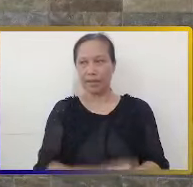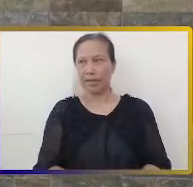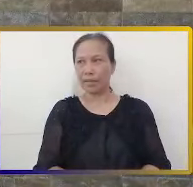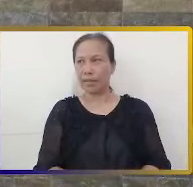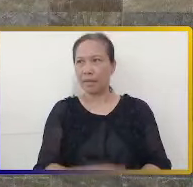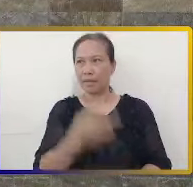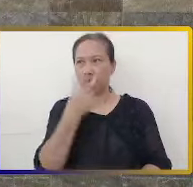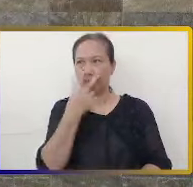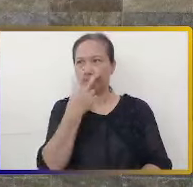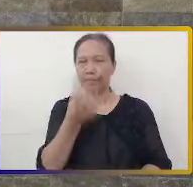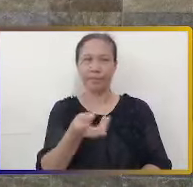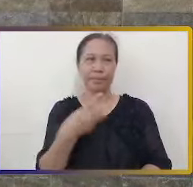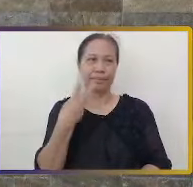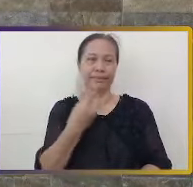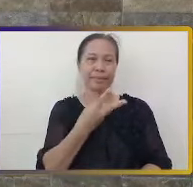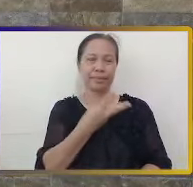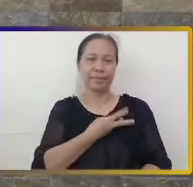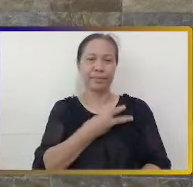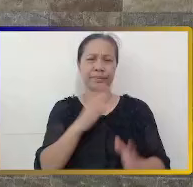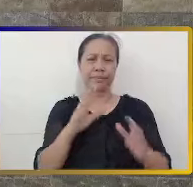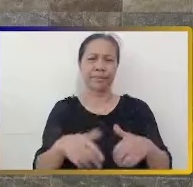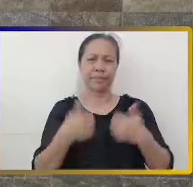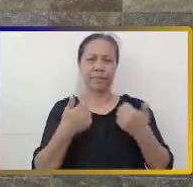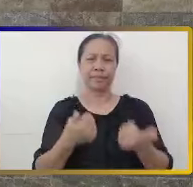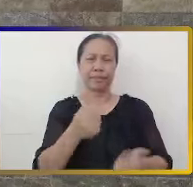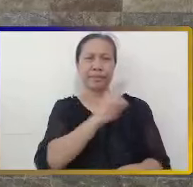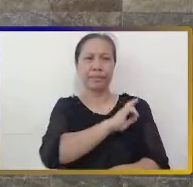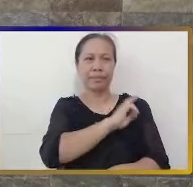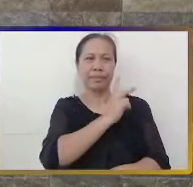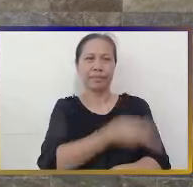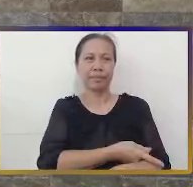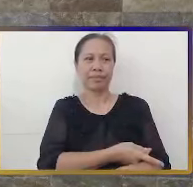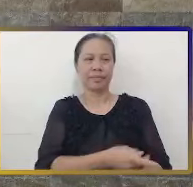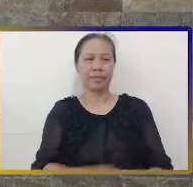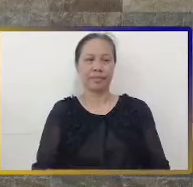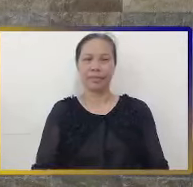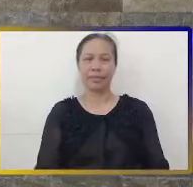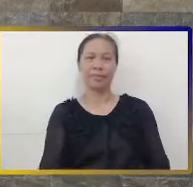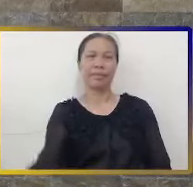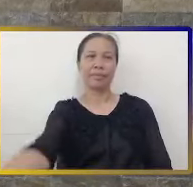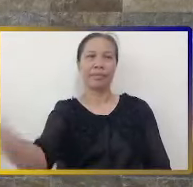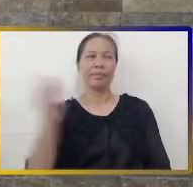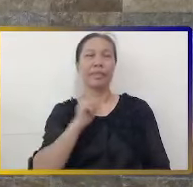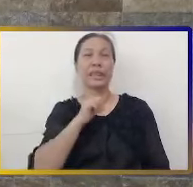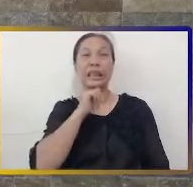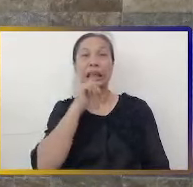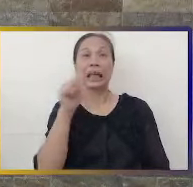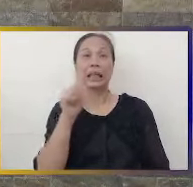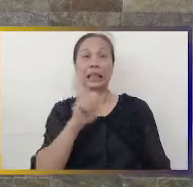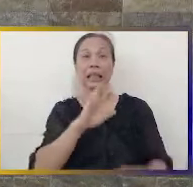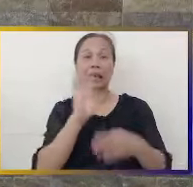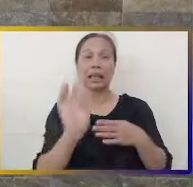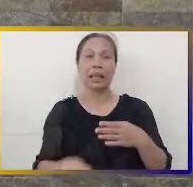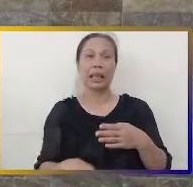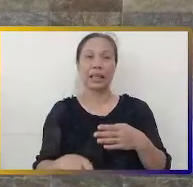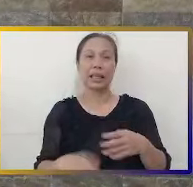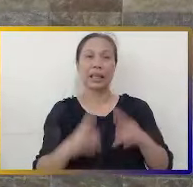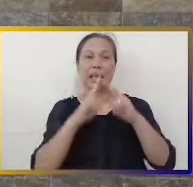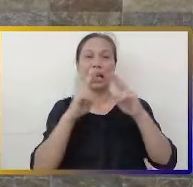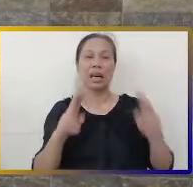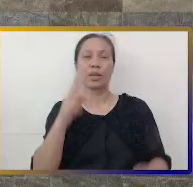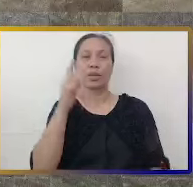makikita niyo kung bakit ganon na lamang ka powerful kasi alam niyo k Bakit hindi po nagtatapos kasi sa tanan